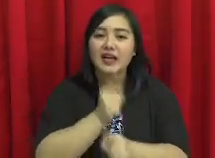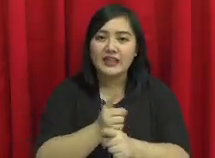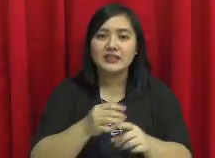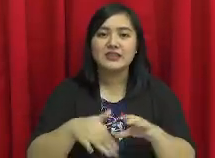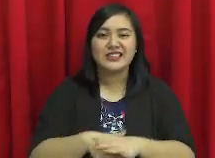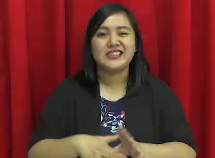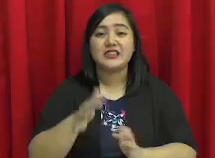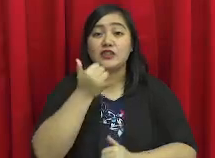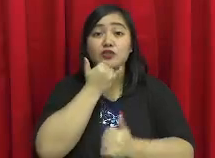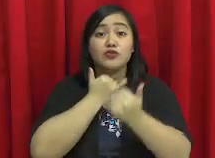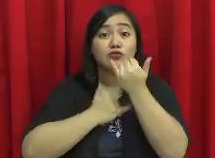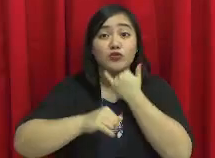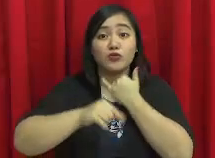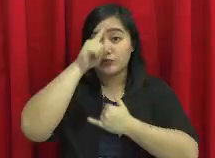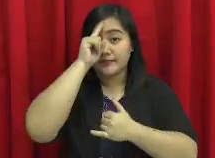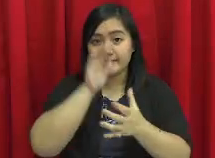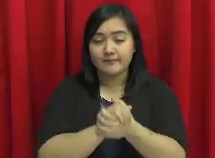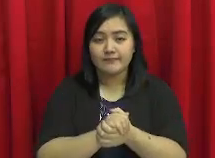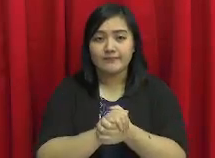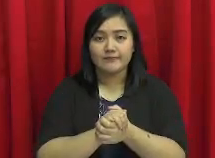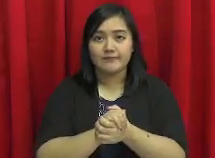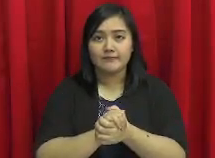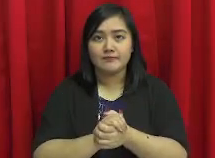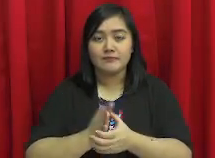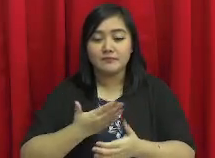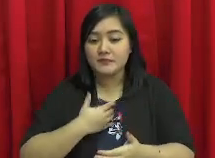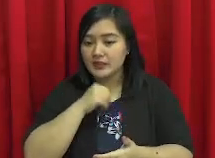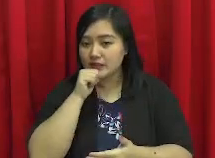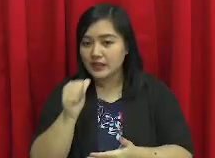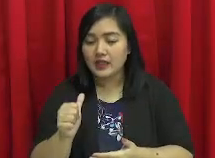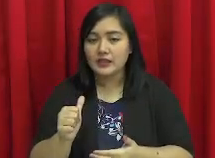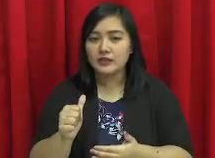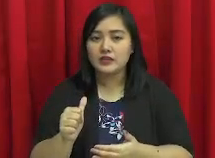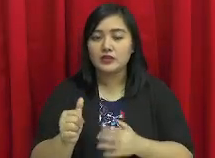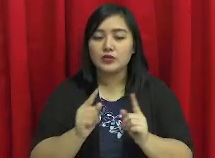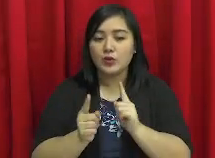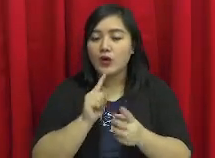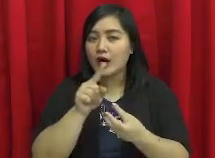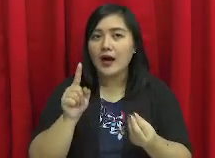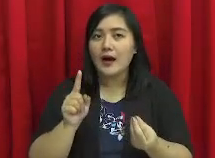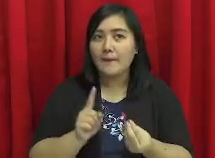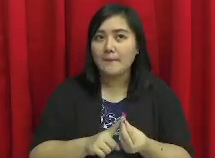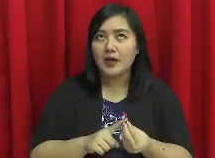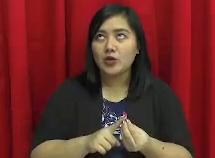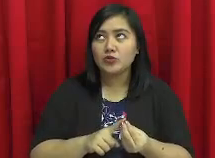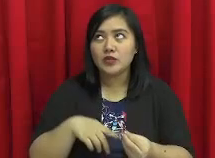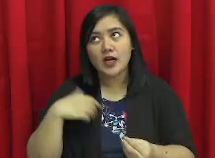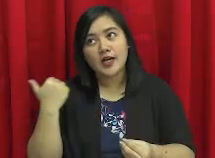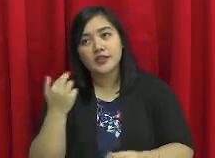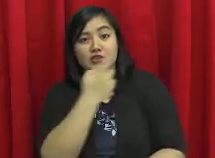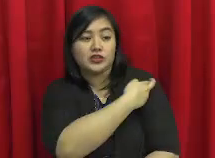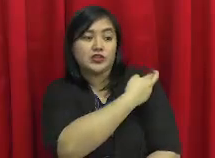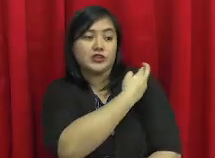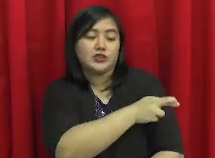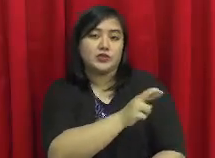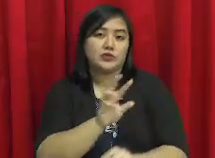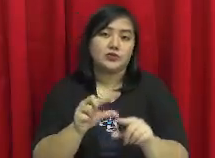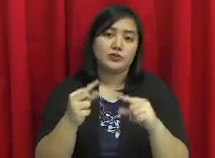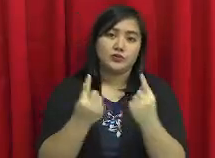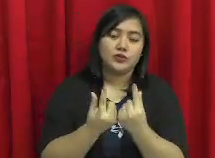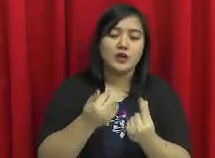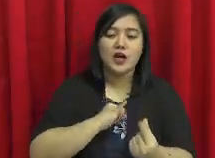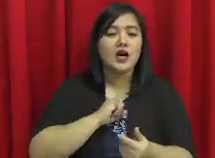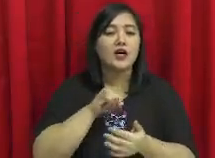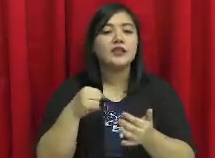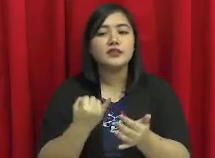sa katuruan, by the way, I'm not talking about other religious groups. This is a church family issue. Mm-hmm, mm-hmm. Ang ibig ko